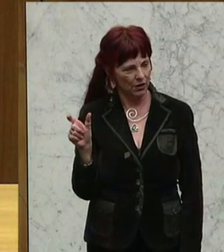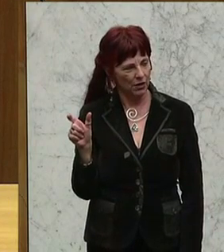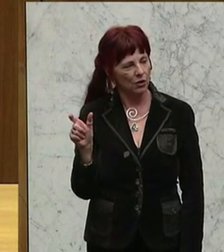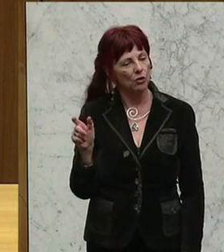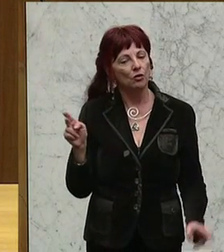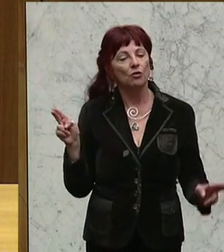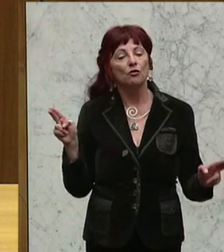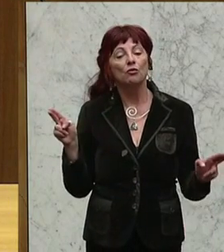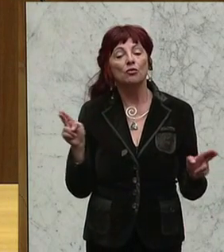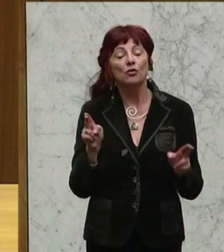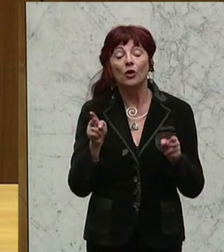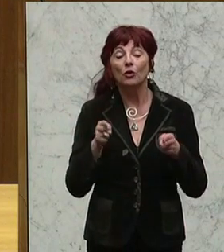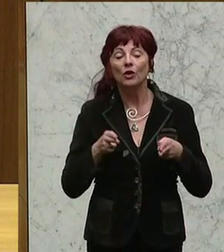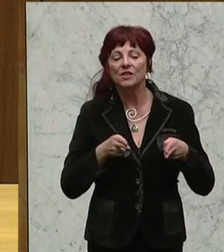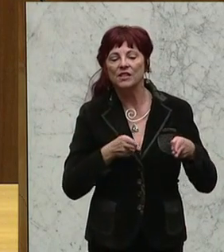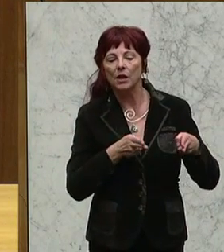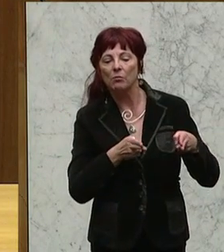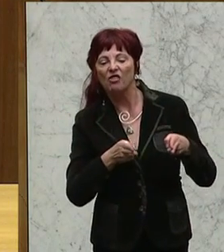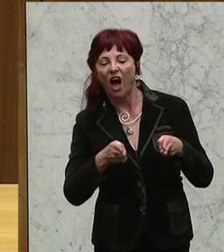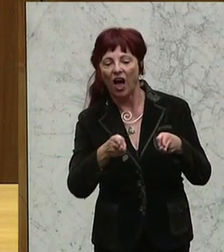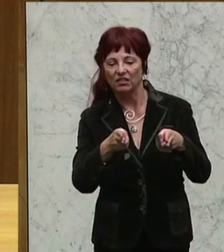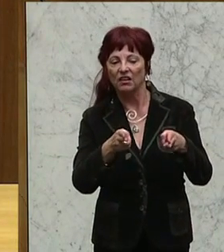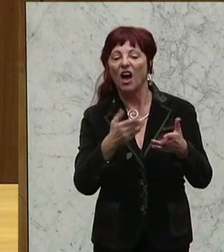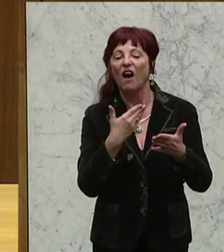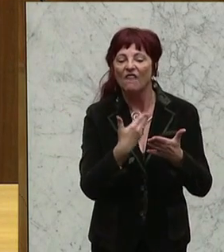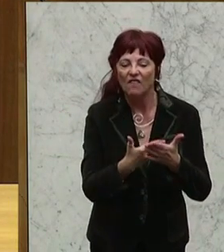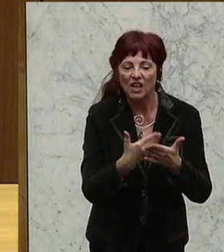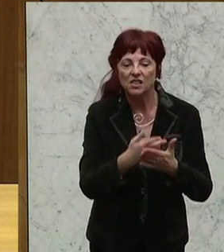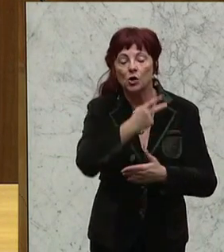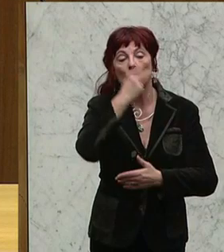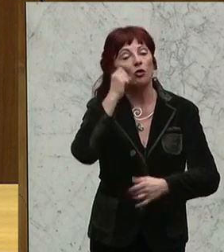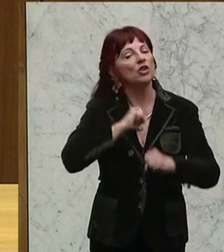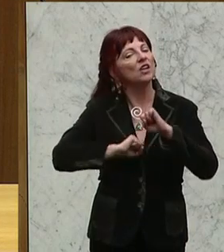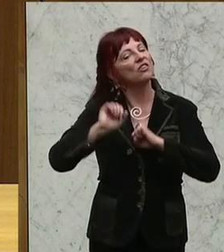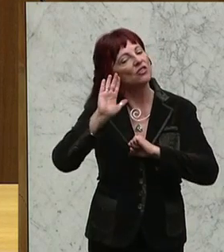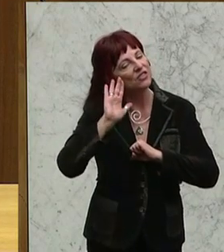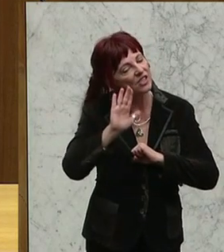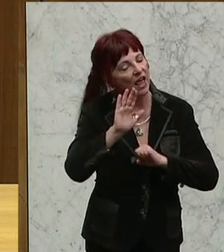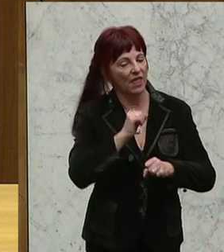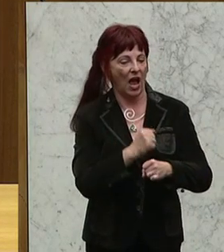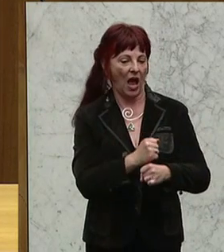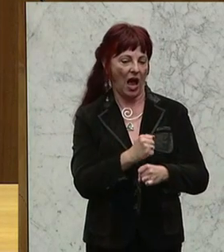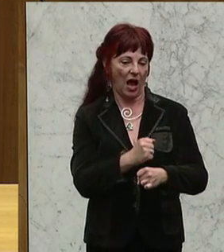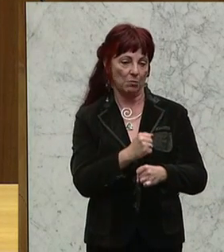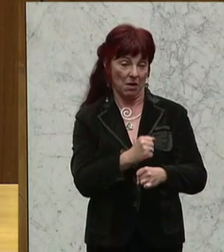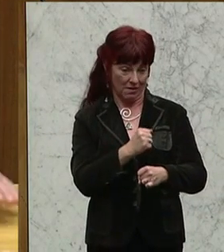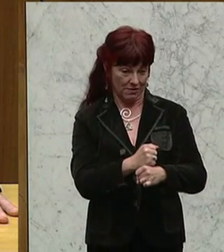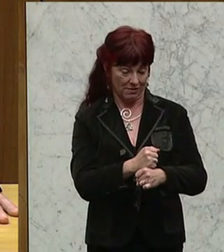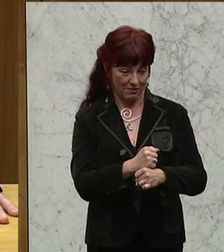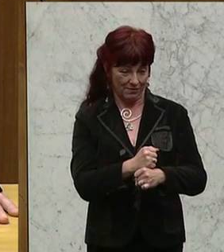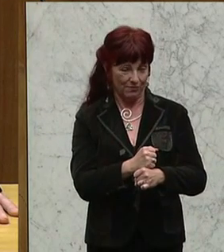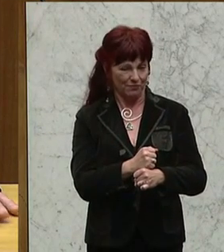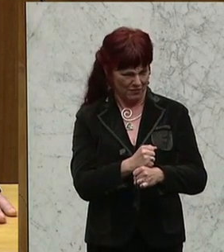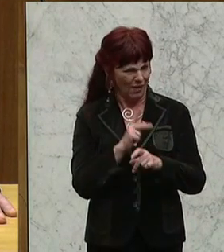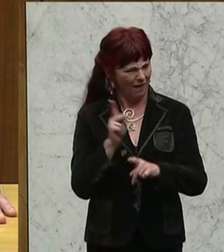kurzen Pfad der Ausleuchtung für die Tätigkeit der Volksanwaltschaft so wie ich sie ihnen ein klein bisschen da bittenen möchte wir